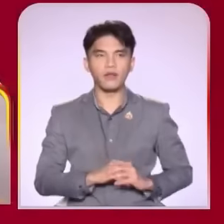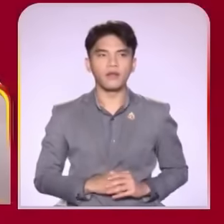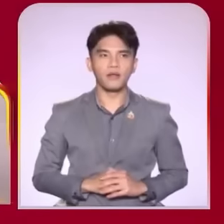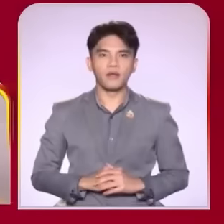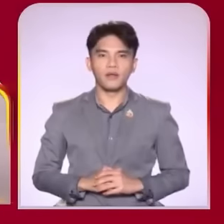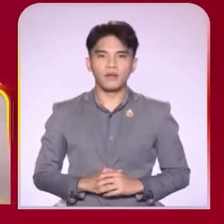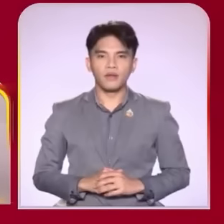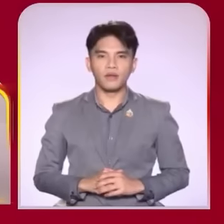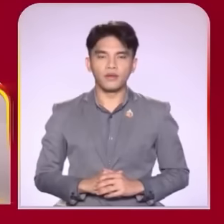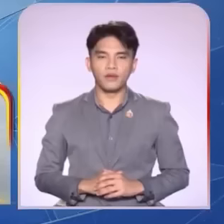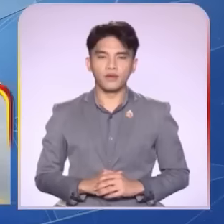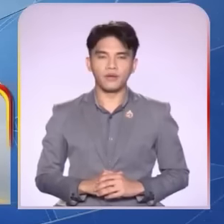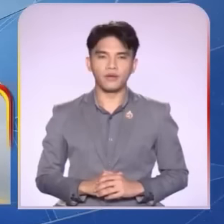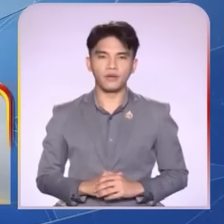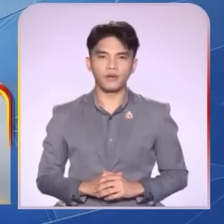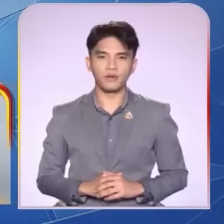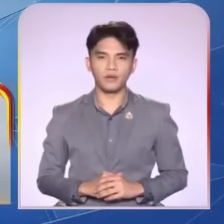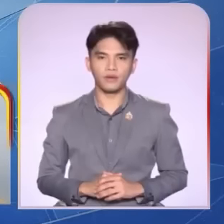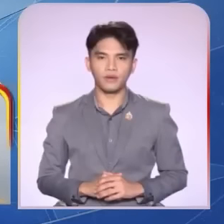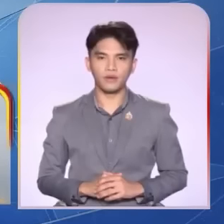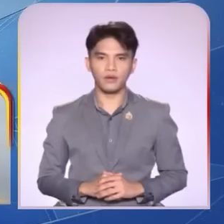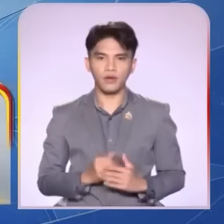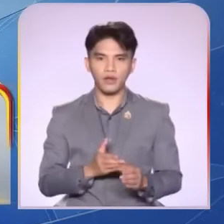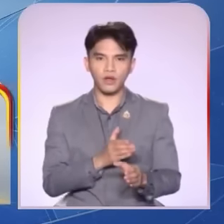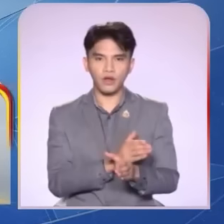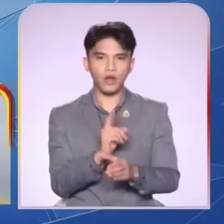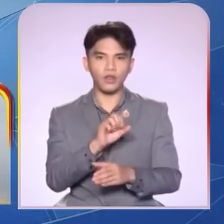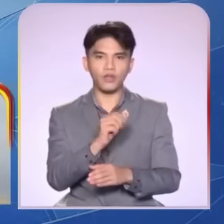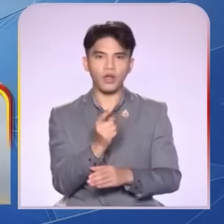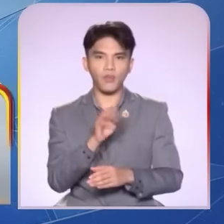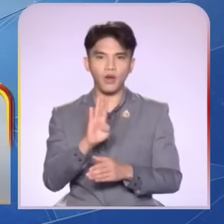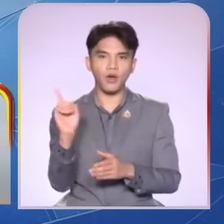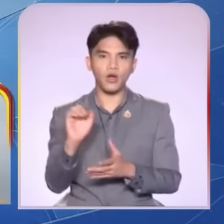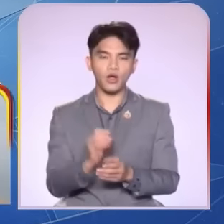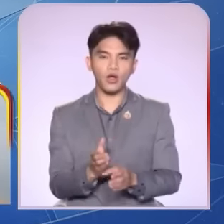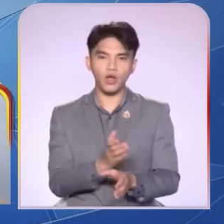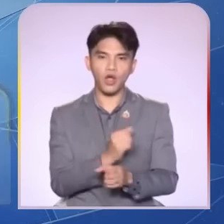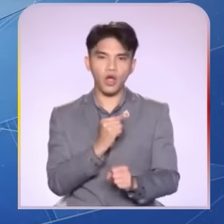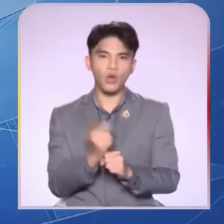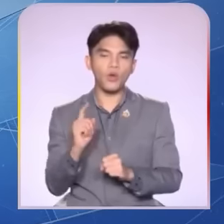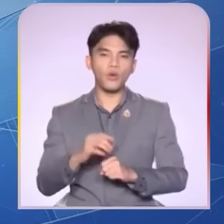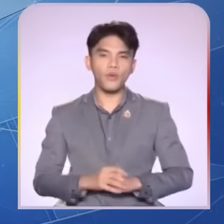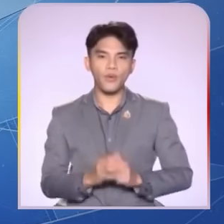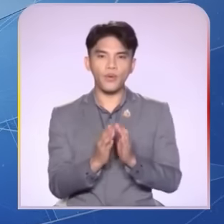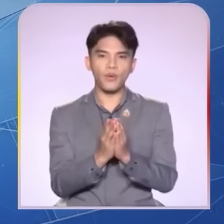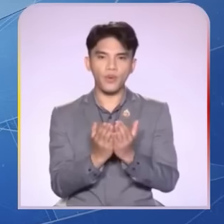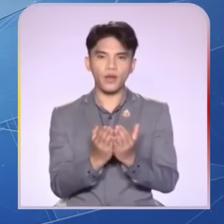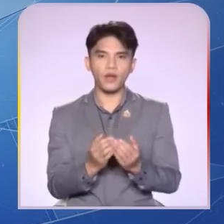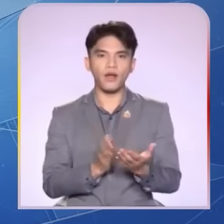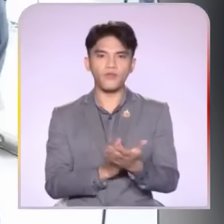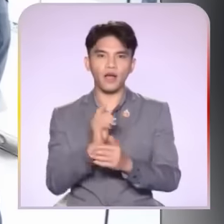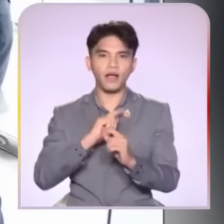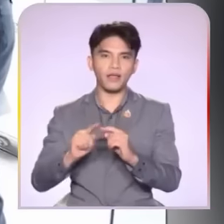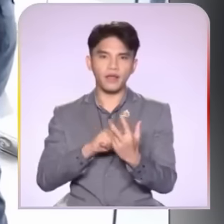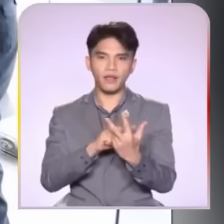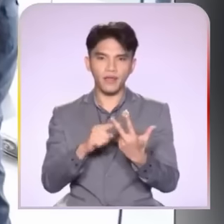สมาชิก ดาวไลน ์ นะครับ ค่ะ ส่วนก่อนหน้านี้สคบเคยทำอะไรคุณจอย ส่งหนังสือไปให้3หน่วยงาน